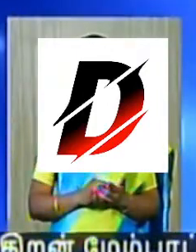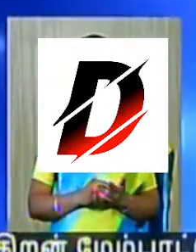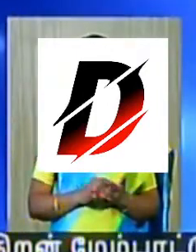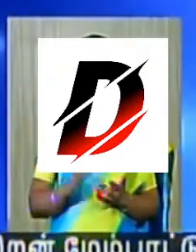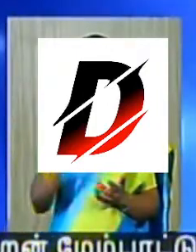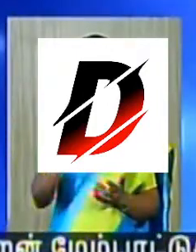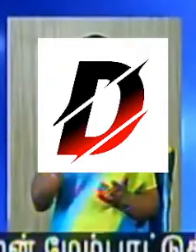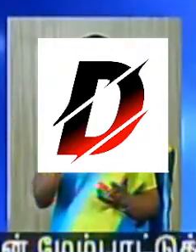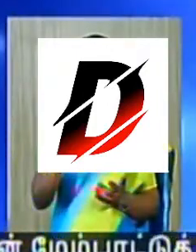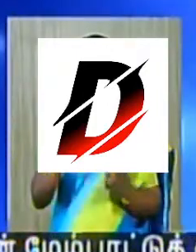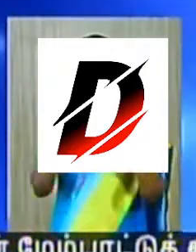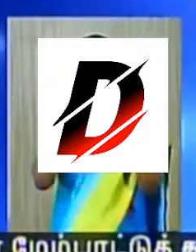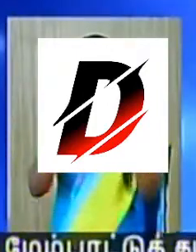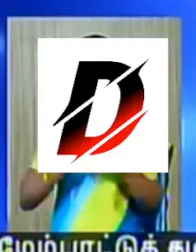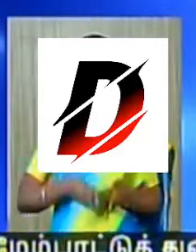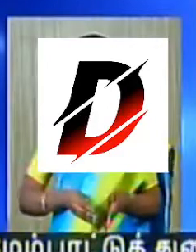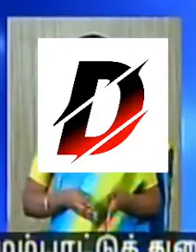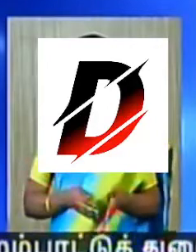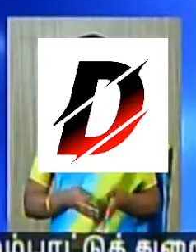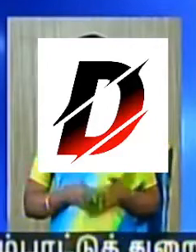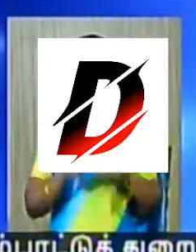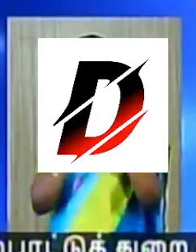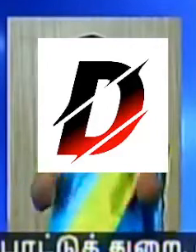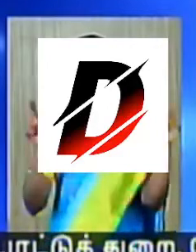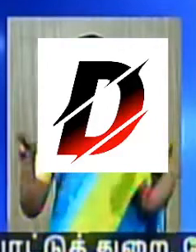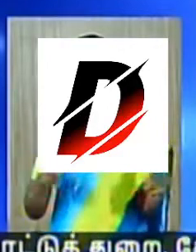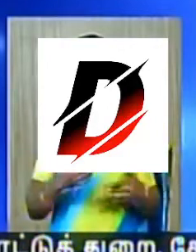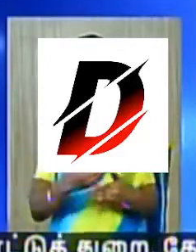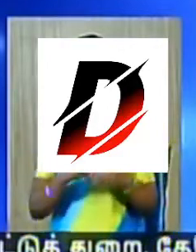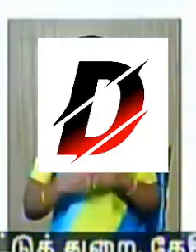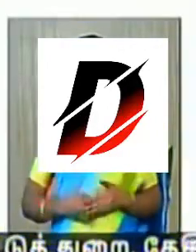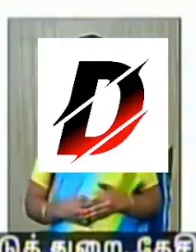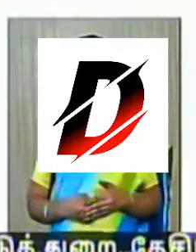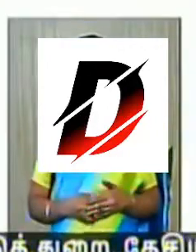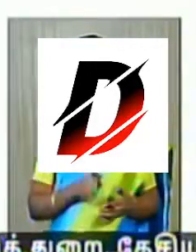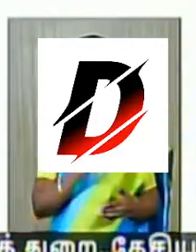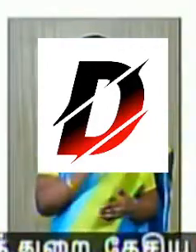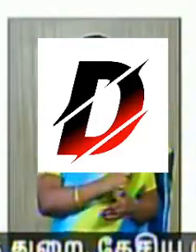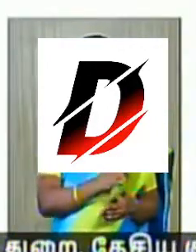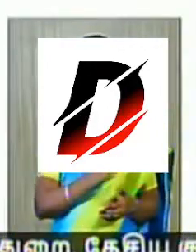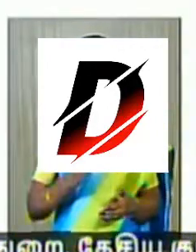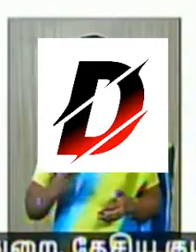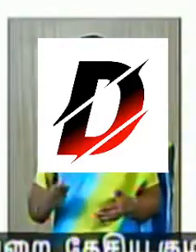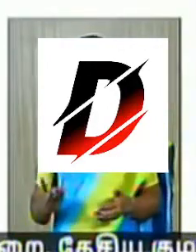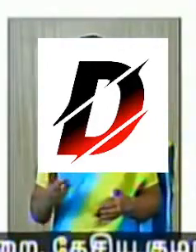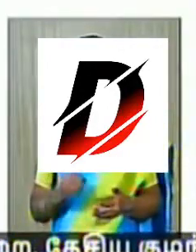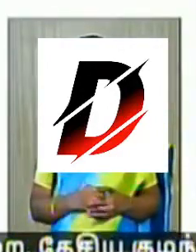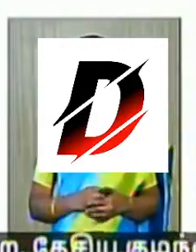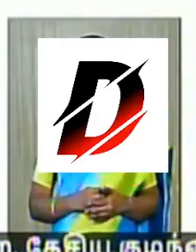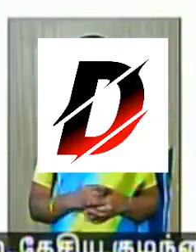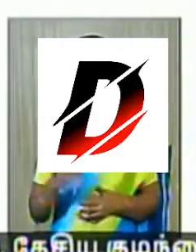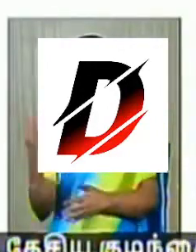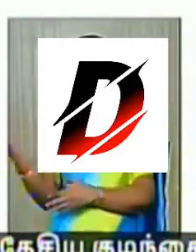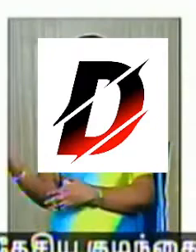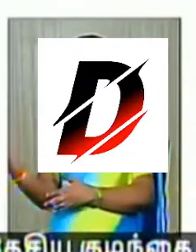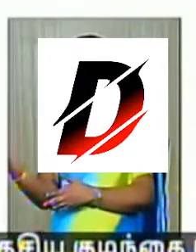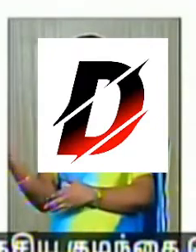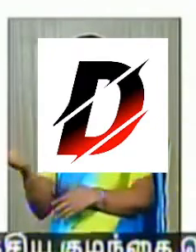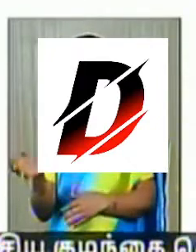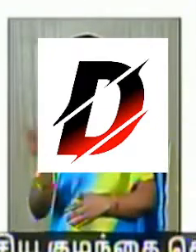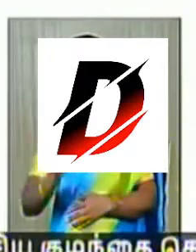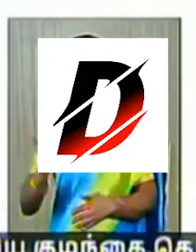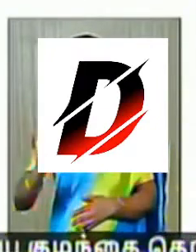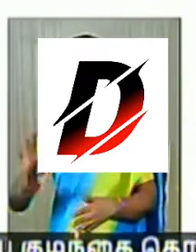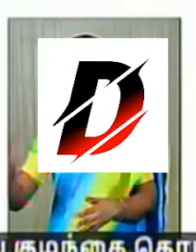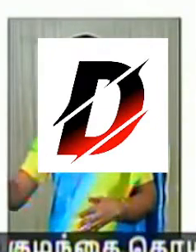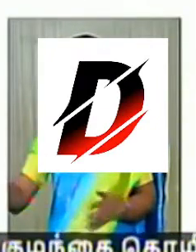போட்டுக்கிறோம். ஜீரோவுக்கு வரக்கூடிய இந்த நிரலில் அட்டவணைக்கு கீழே பாருங்கள் அந்த 1 3 நம்ம போட்டிருக்கோம் பாருங்கள். இதுக்கப்புறம் வலது பக்கத்தில்